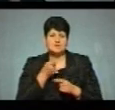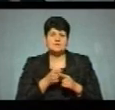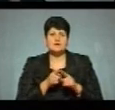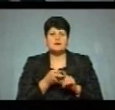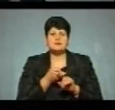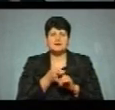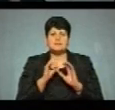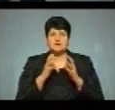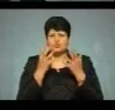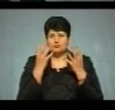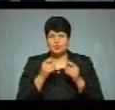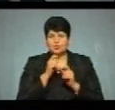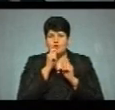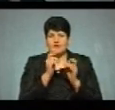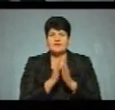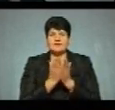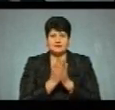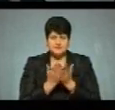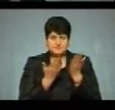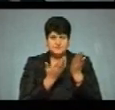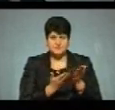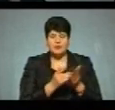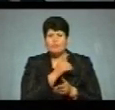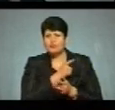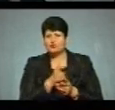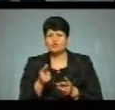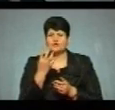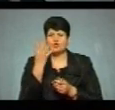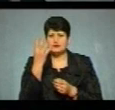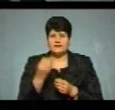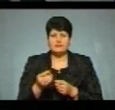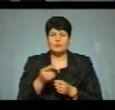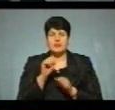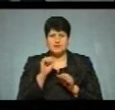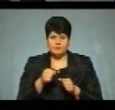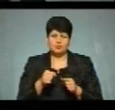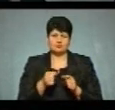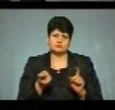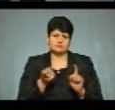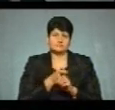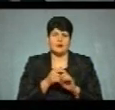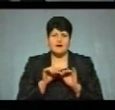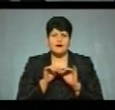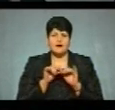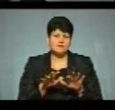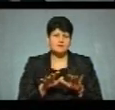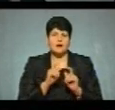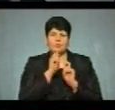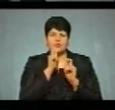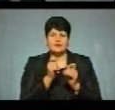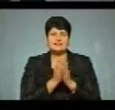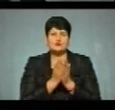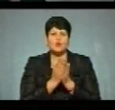книг, розповіла бібліотекар Тетяна Кривокульська. Впродовж 4 днів тернополяни можуть долучитися до акції і подарувати книжку